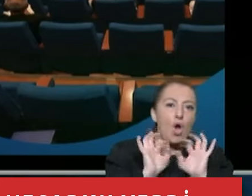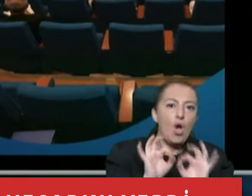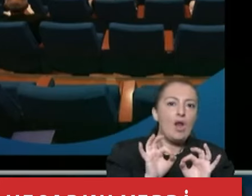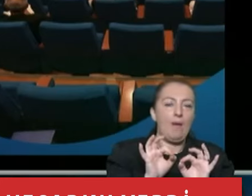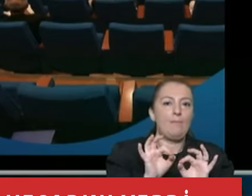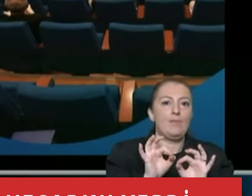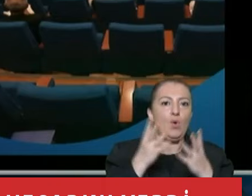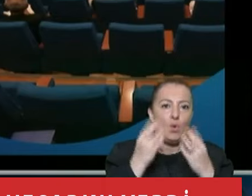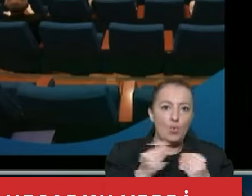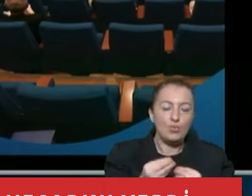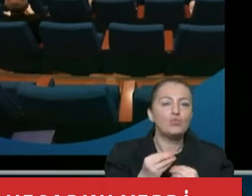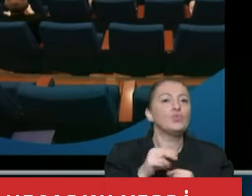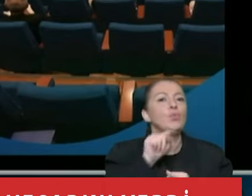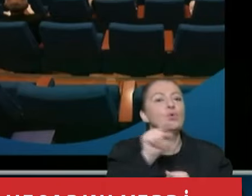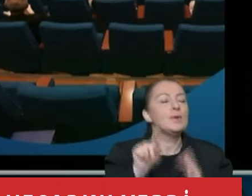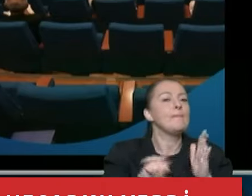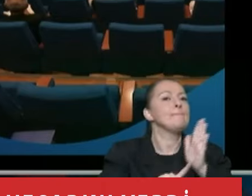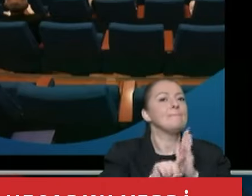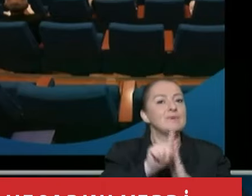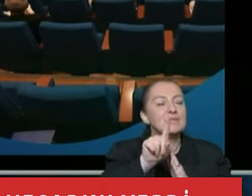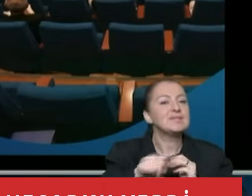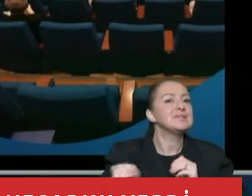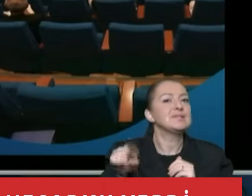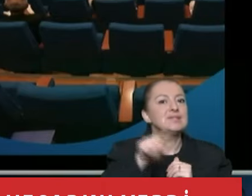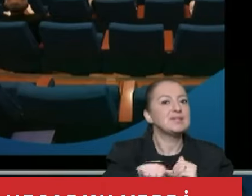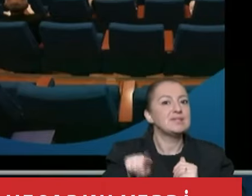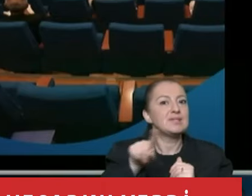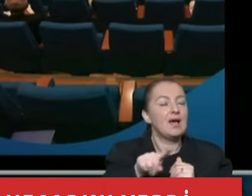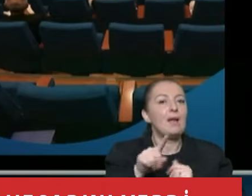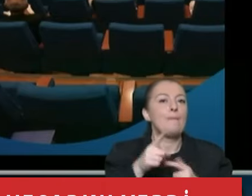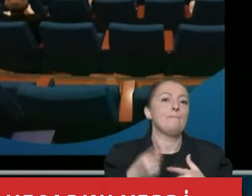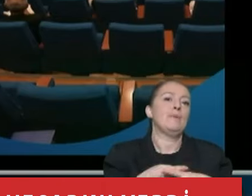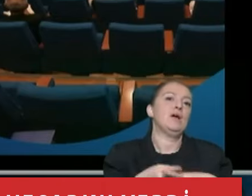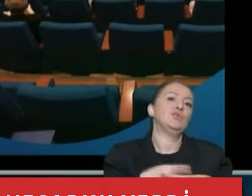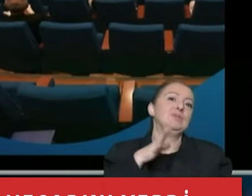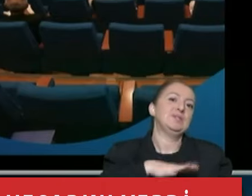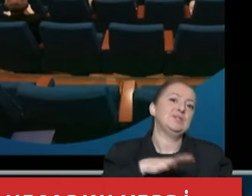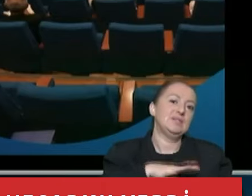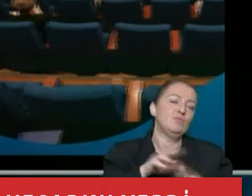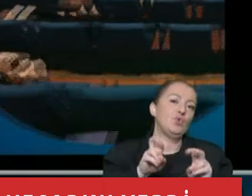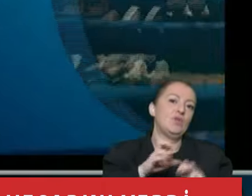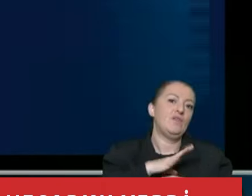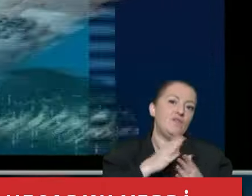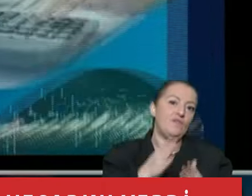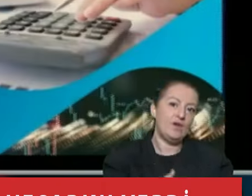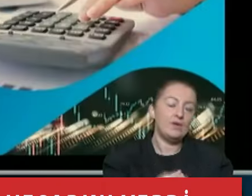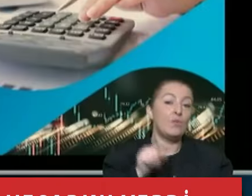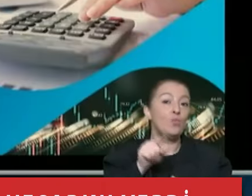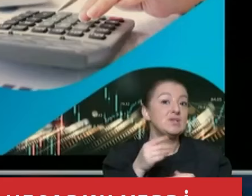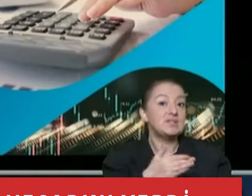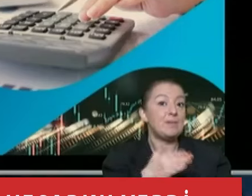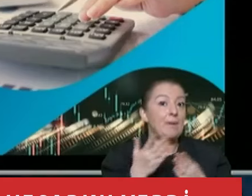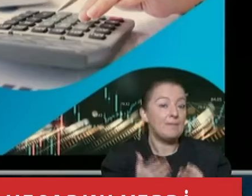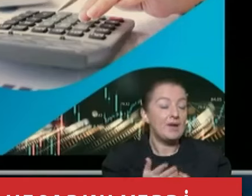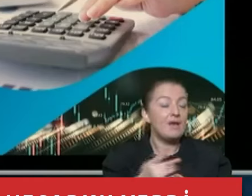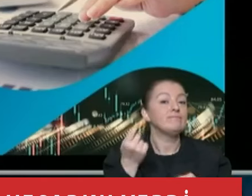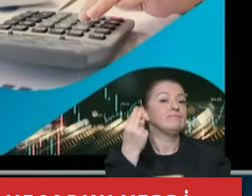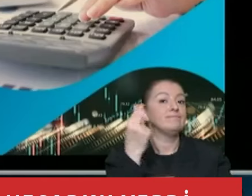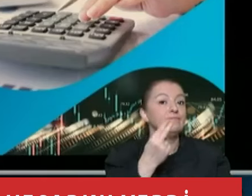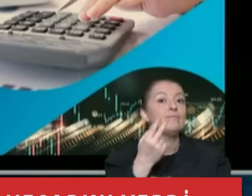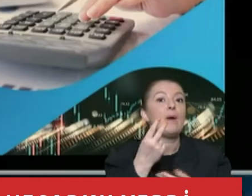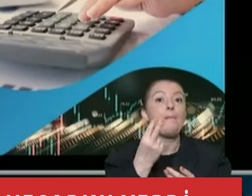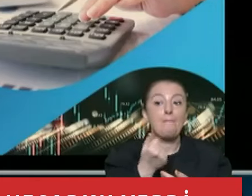olduğunu ve bunların başarısından da sizlerle paylaşmak istediğim hususlar vardır Bu nedenle şirketlerimizin